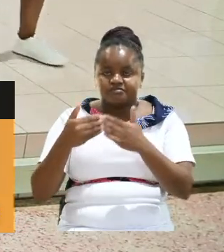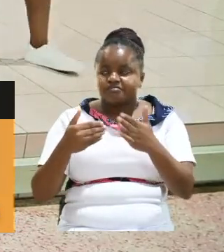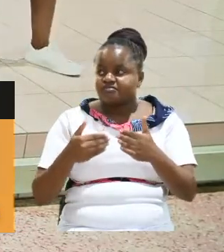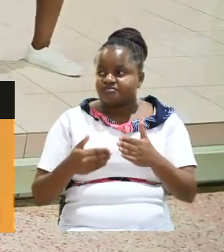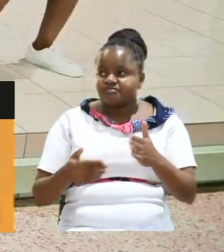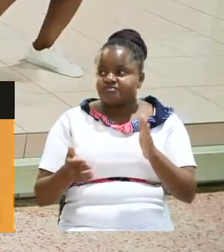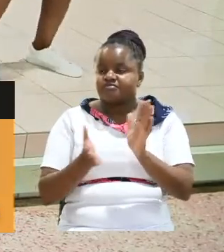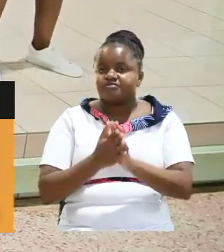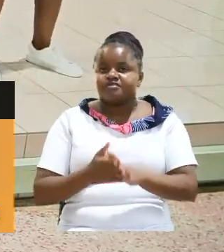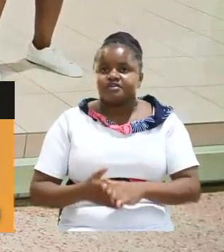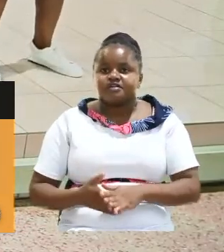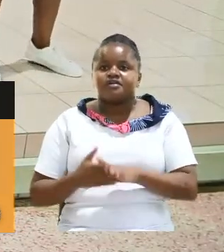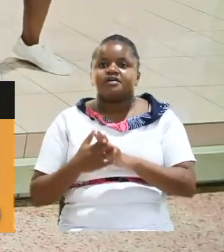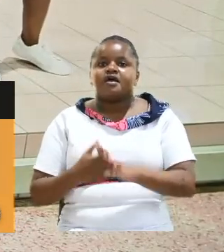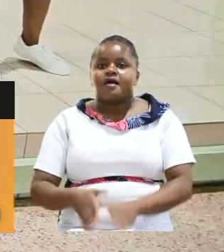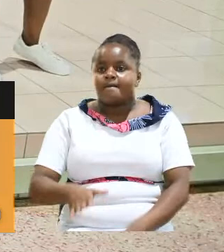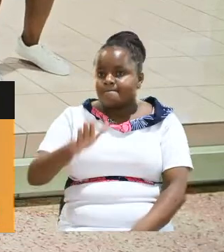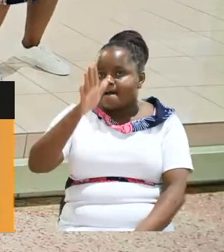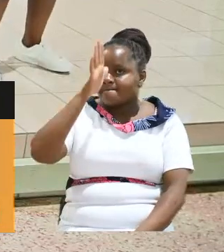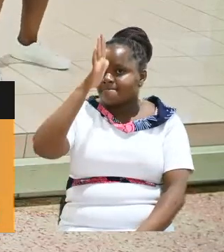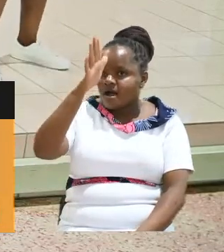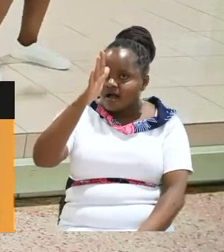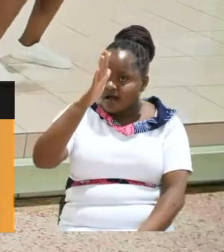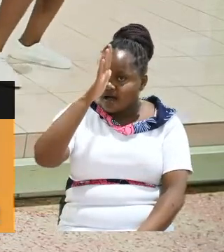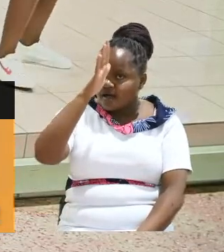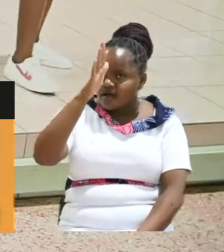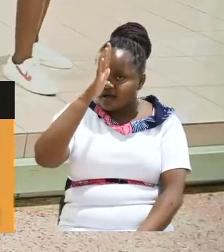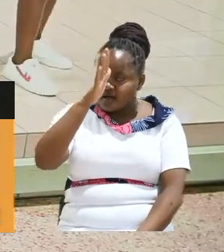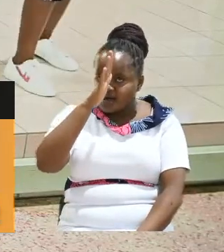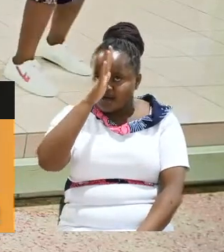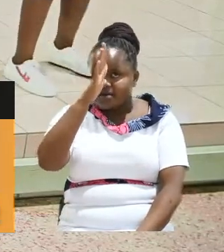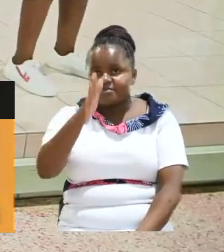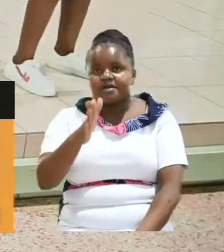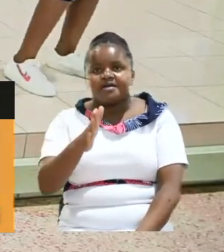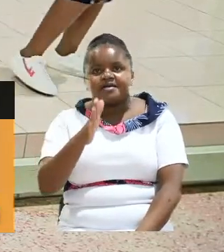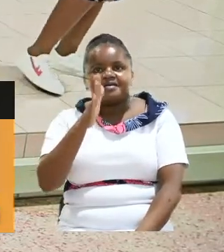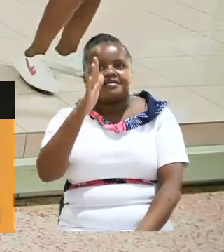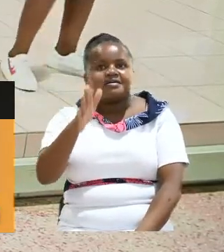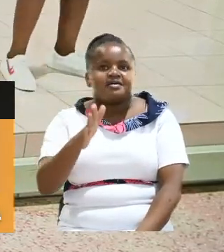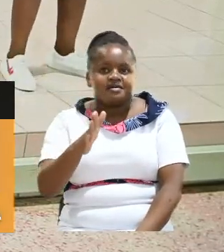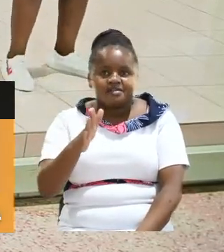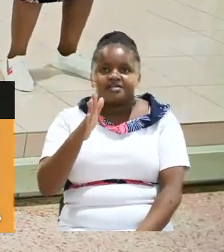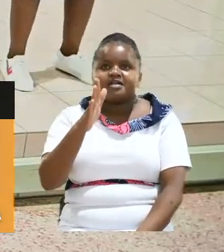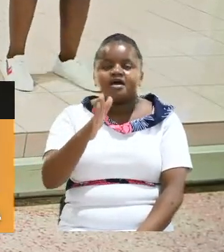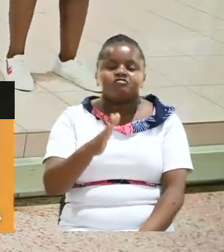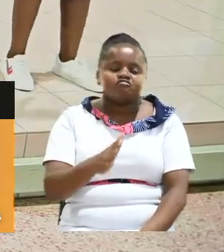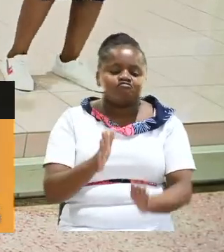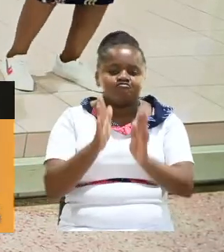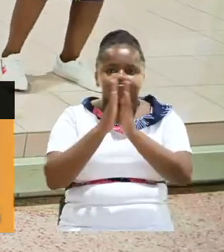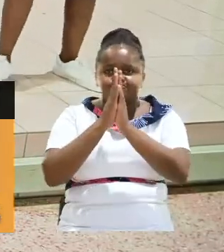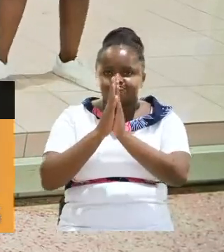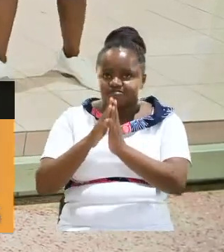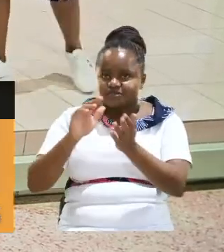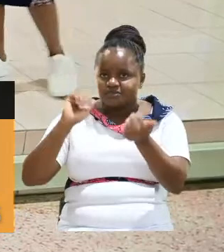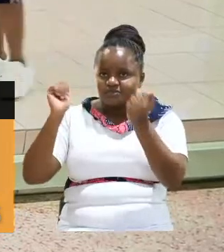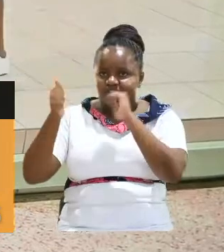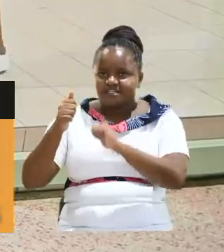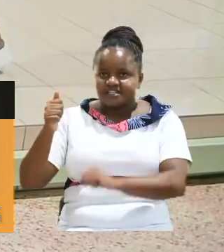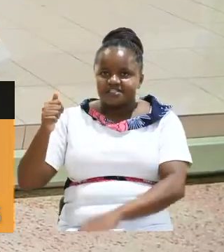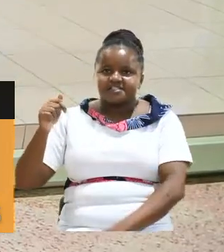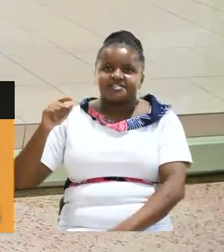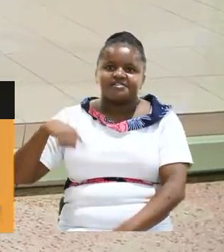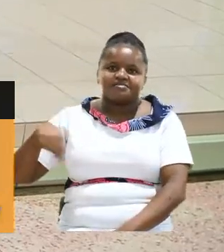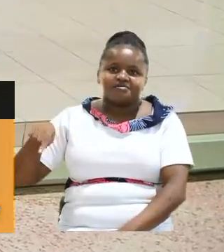Ninaomba warekebishe. Sema baba. Baba, ninaomba